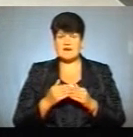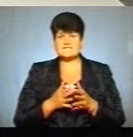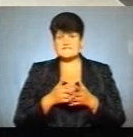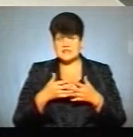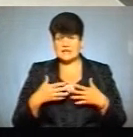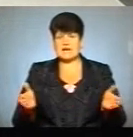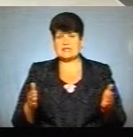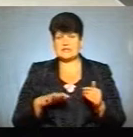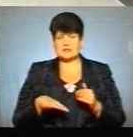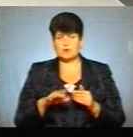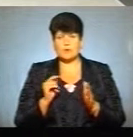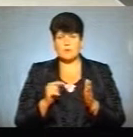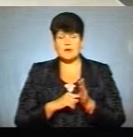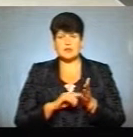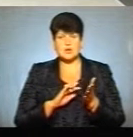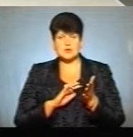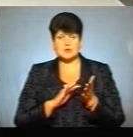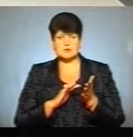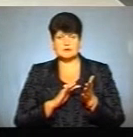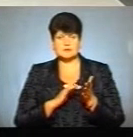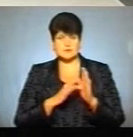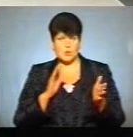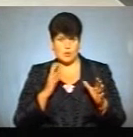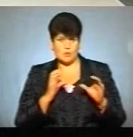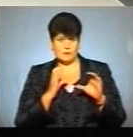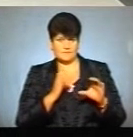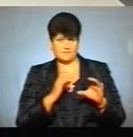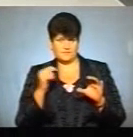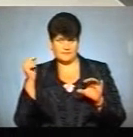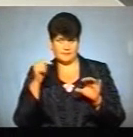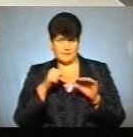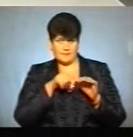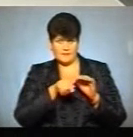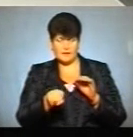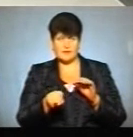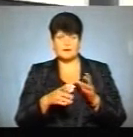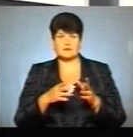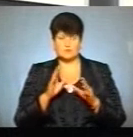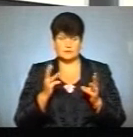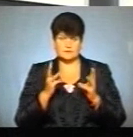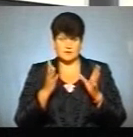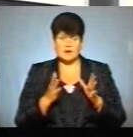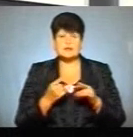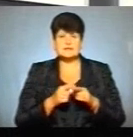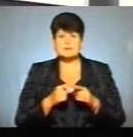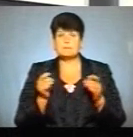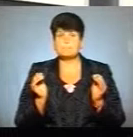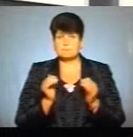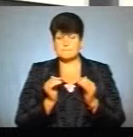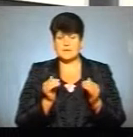території попаде скло, наприклад, і сфокусує промінь. Таке може бути. Проте незначний відсоток ми